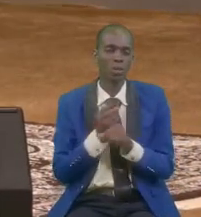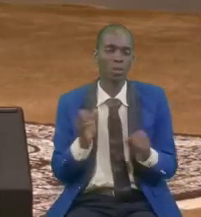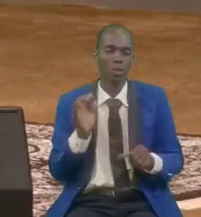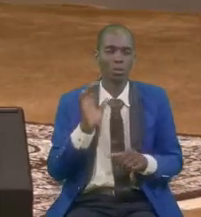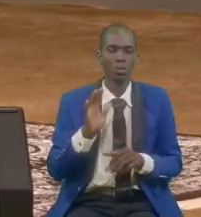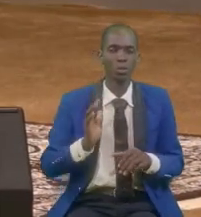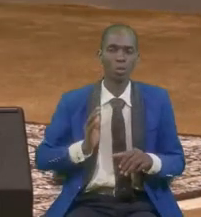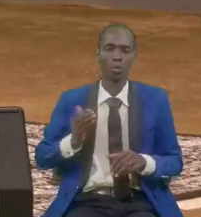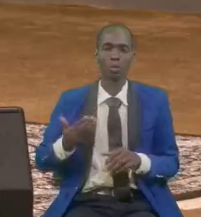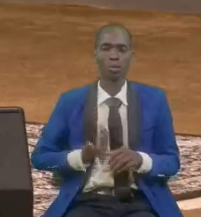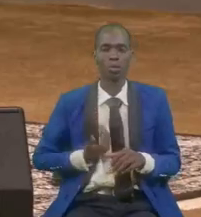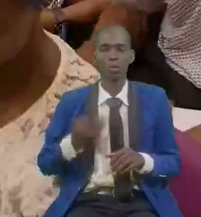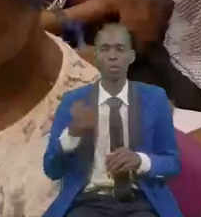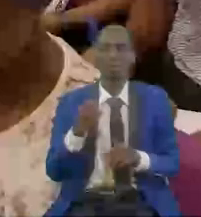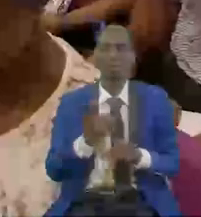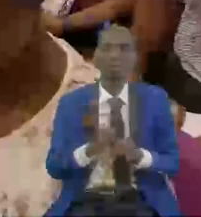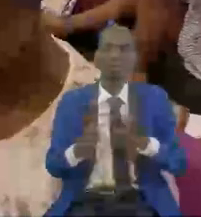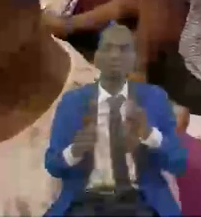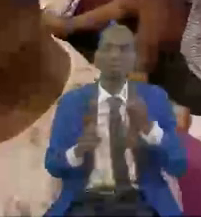1 Pierre 2,